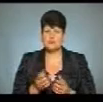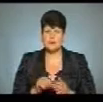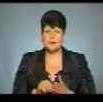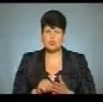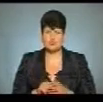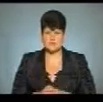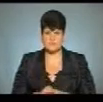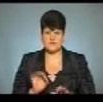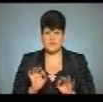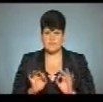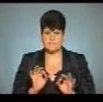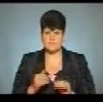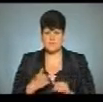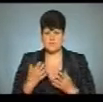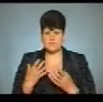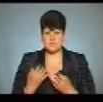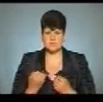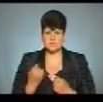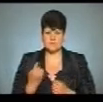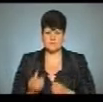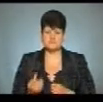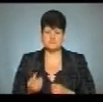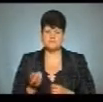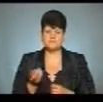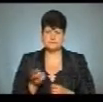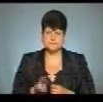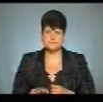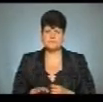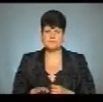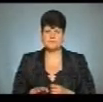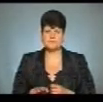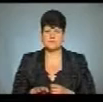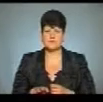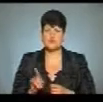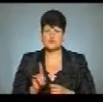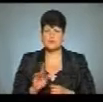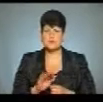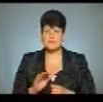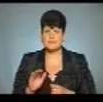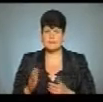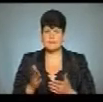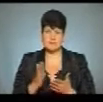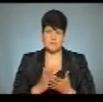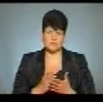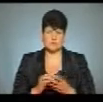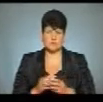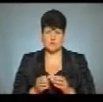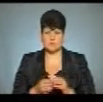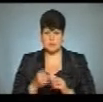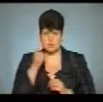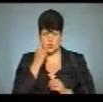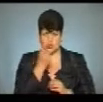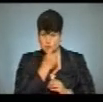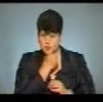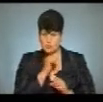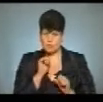кастингу. Я вирішила прийти на кастинг для озвучення казок, щоб діти, які мають вади зору,